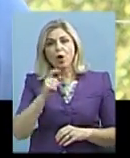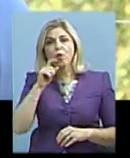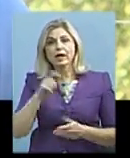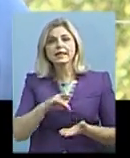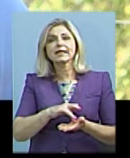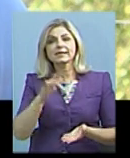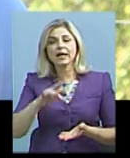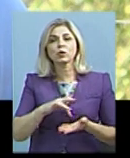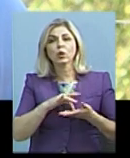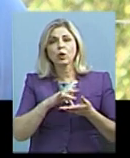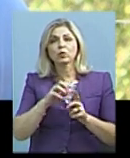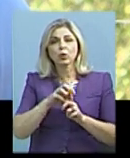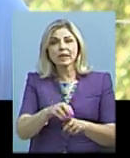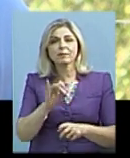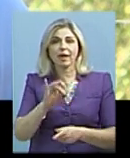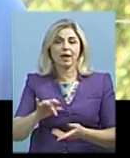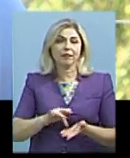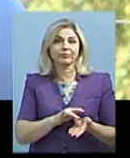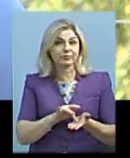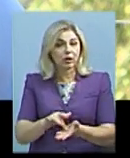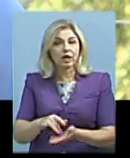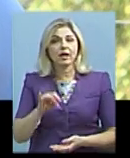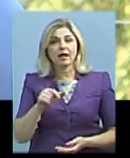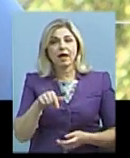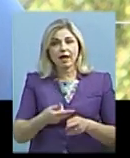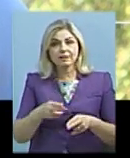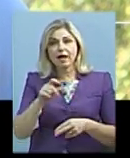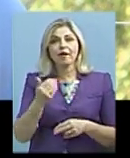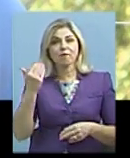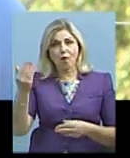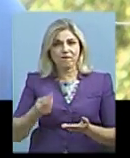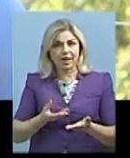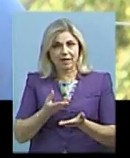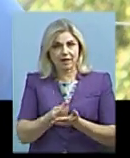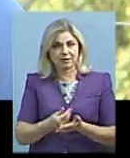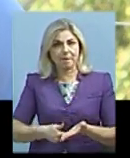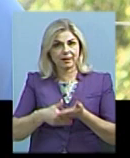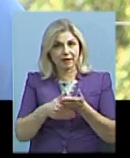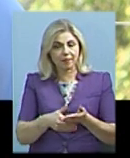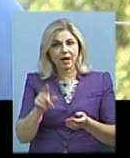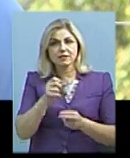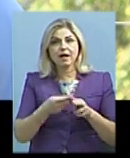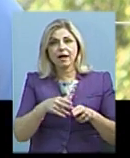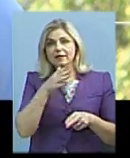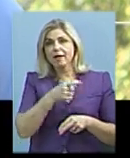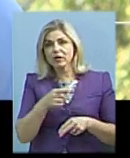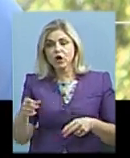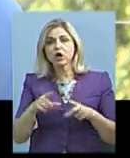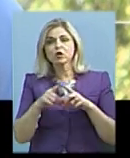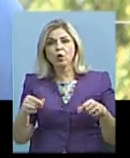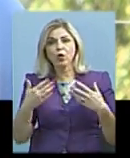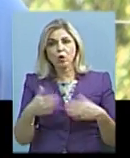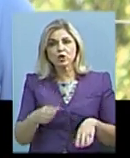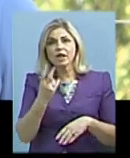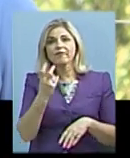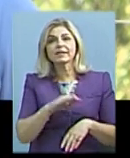і туризму і екскурсій учнівської молоді. Це його фінансової підтримки. І за цей час школу вже пройшло понад 200 дітей з області і